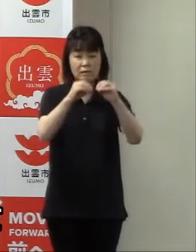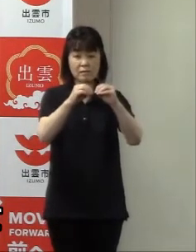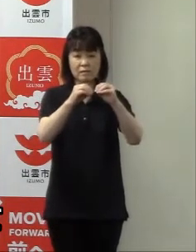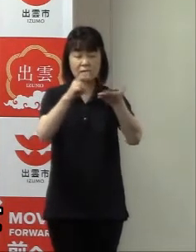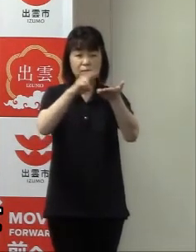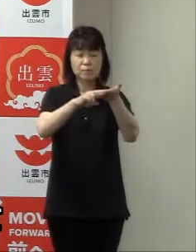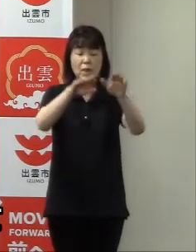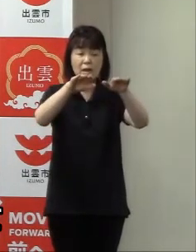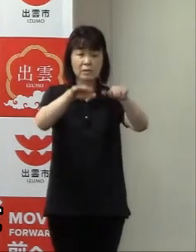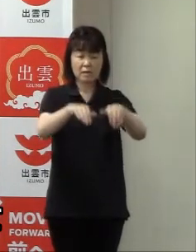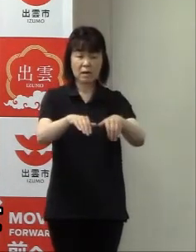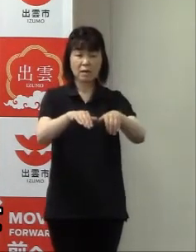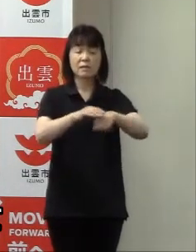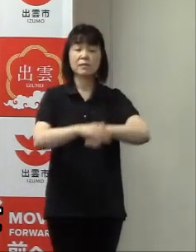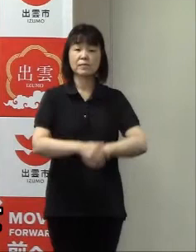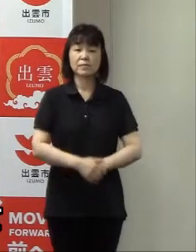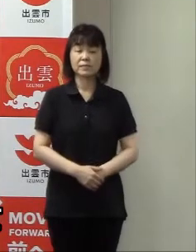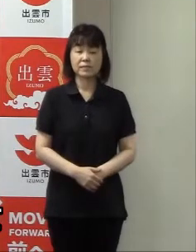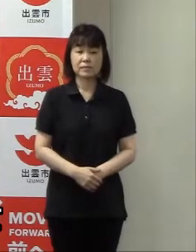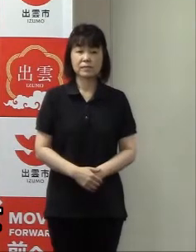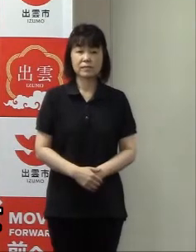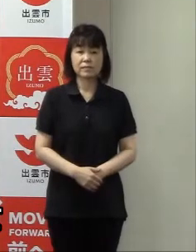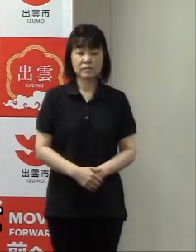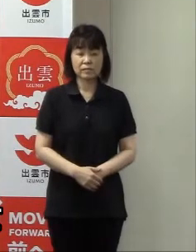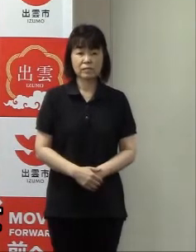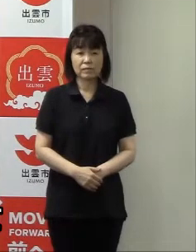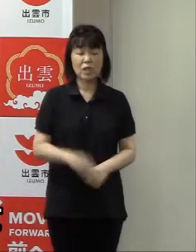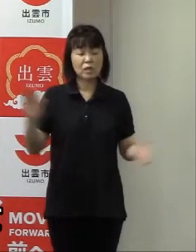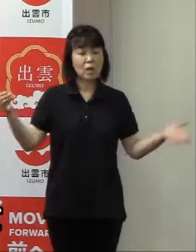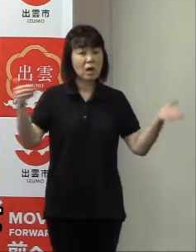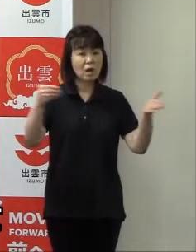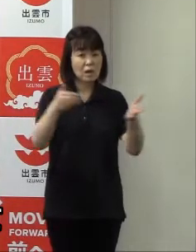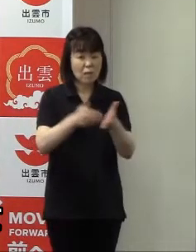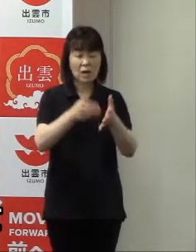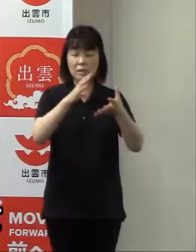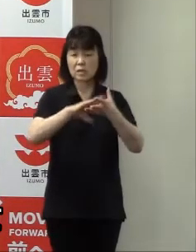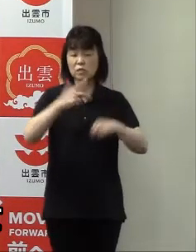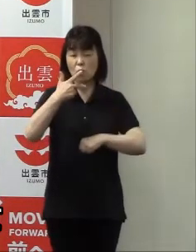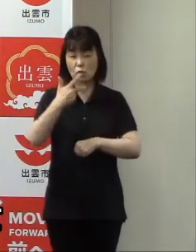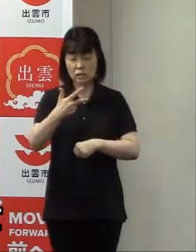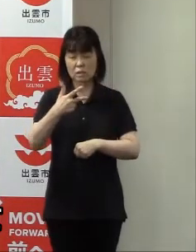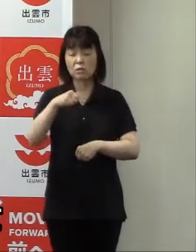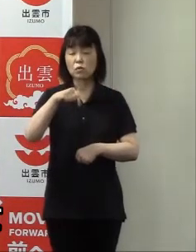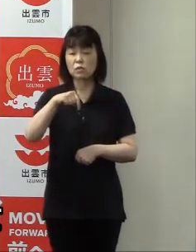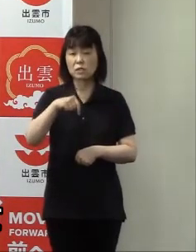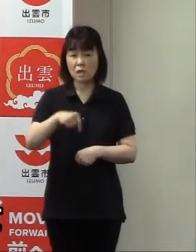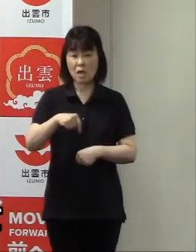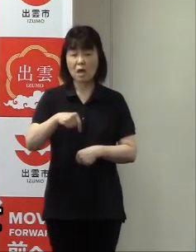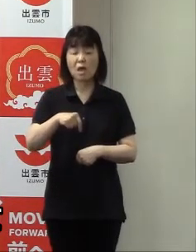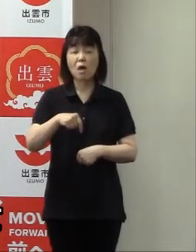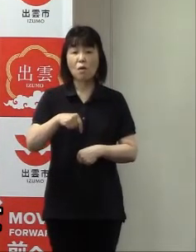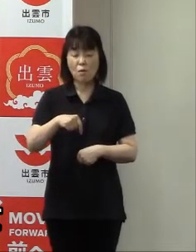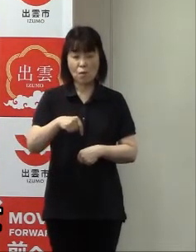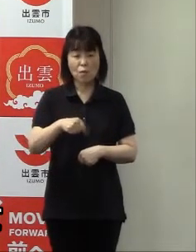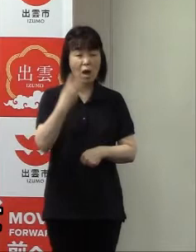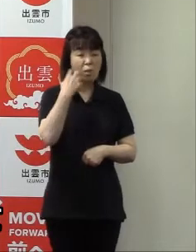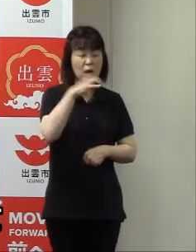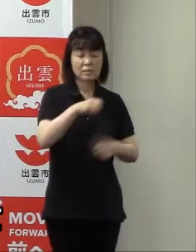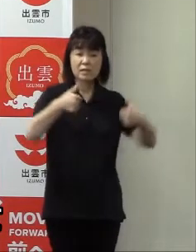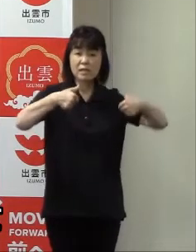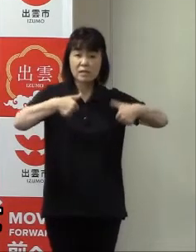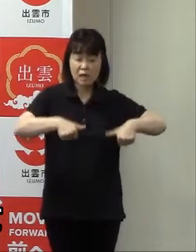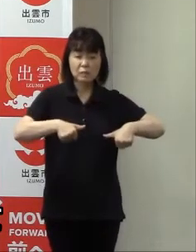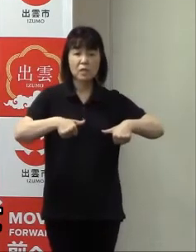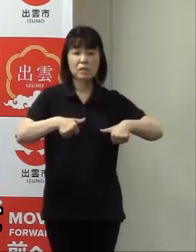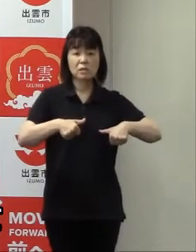けれども、従来からの話としては 一気自治体並みの安全協定を求